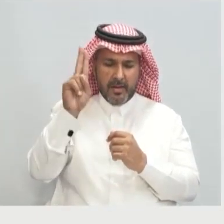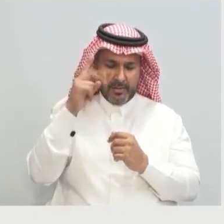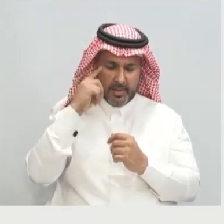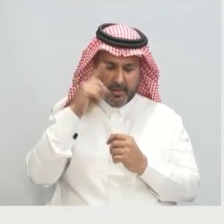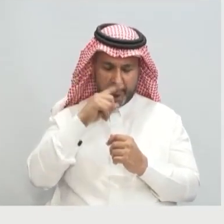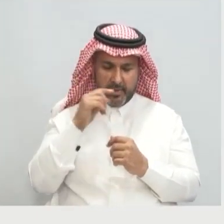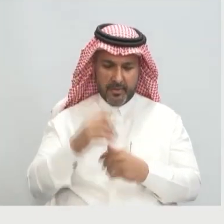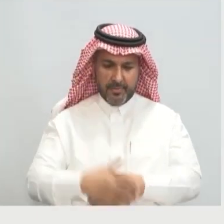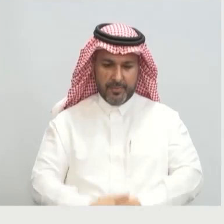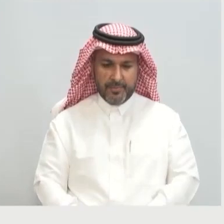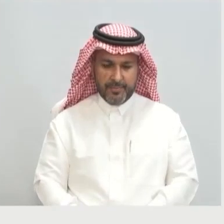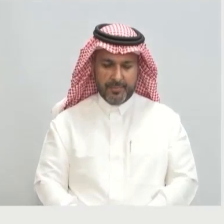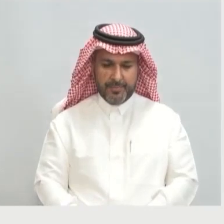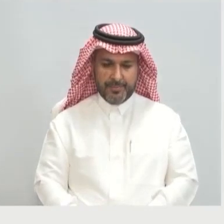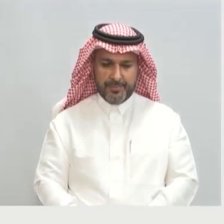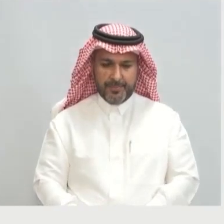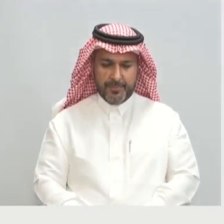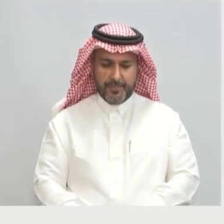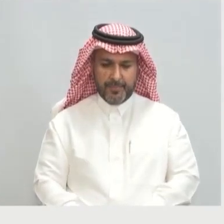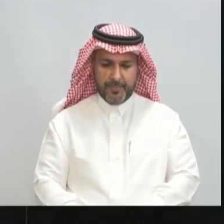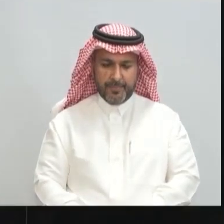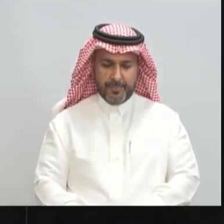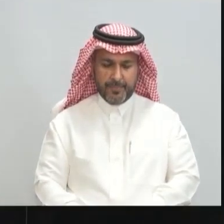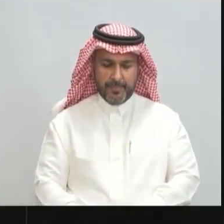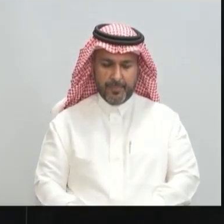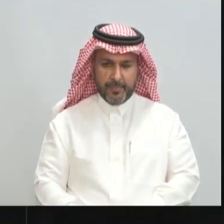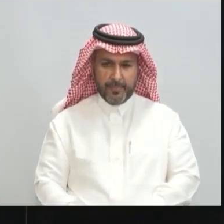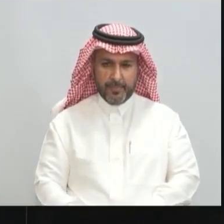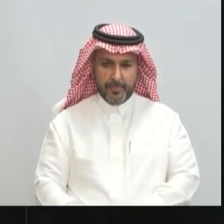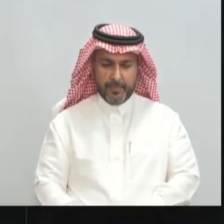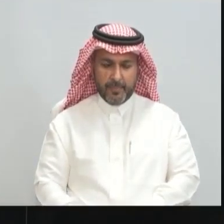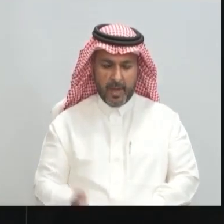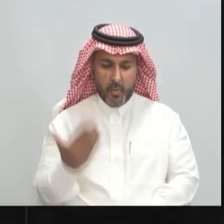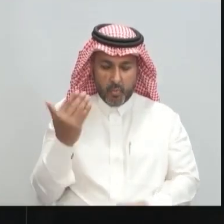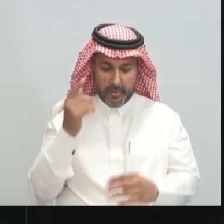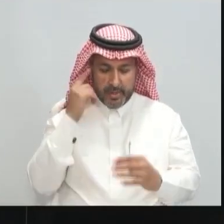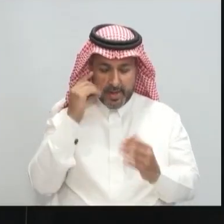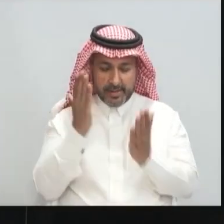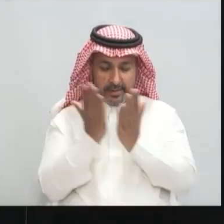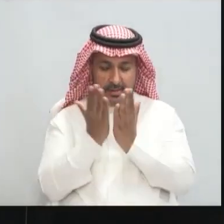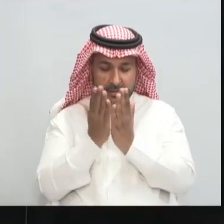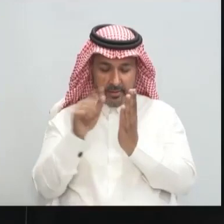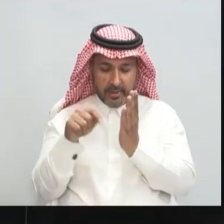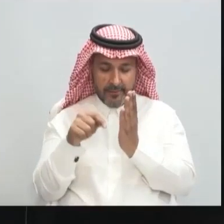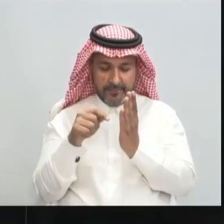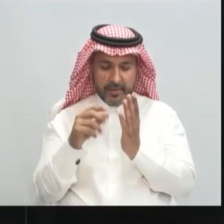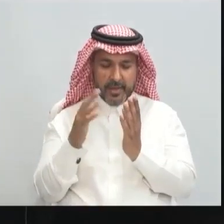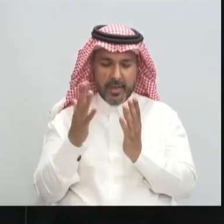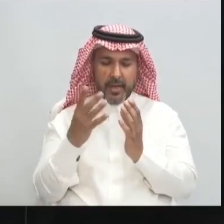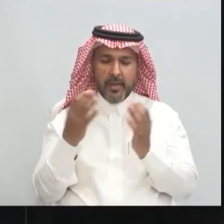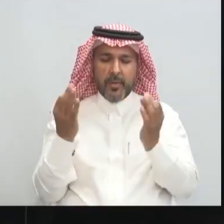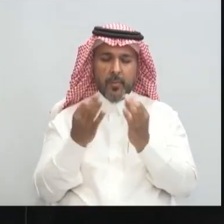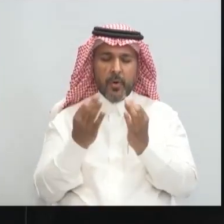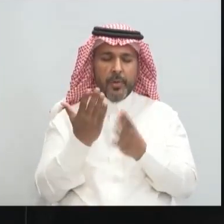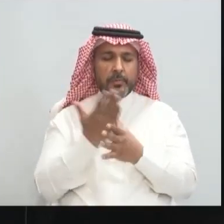ينشئه المستخدم المستخدم نحن ذكرنا في او ستسون في مقدمه في الاعمال فوائد او